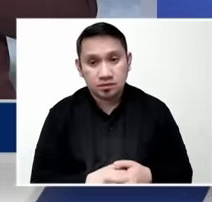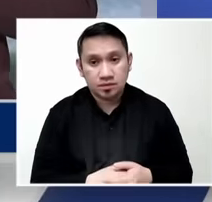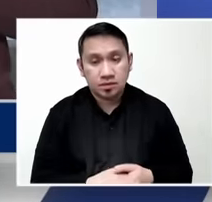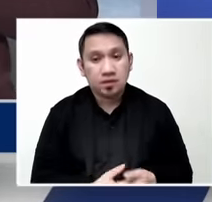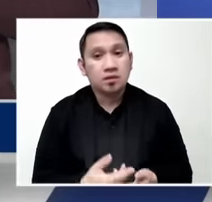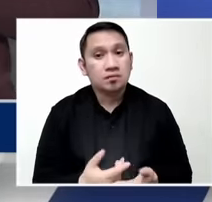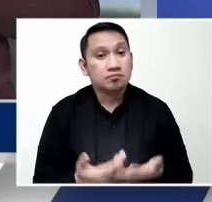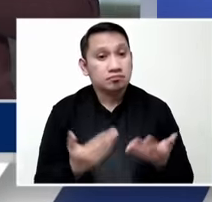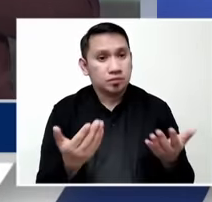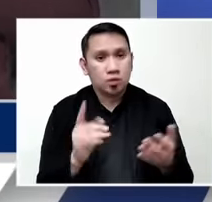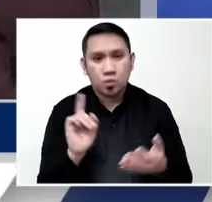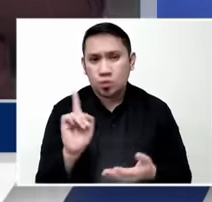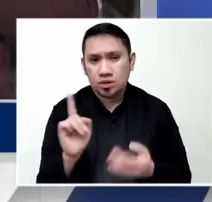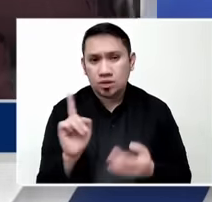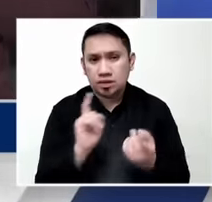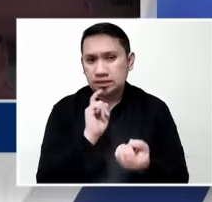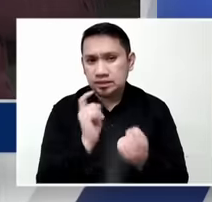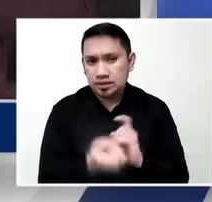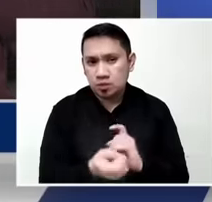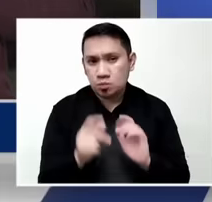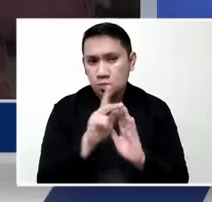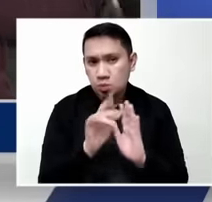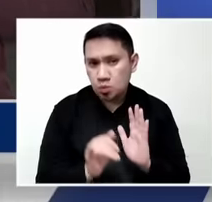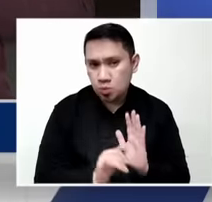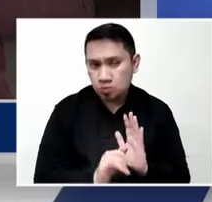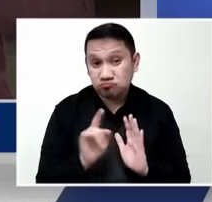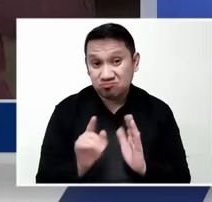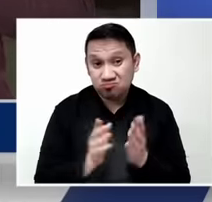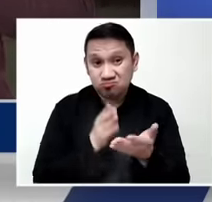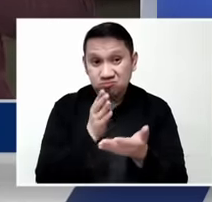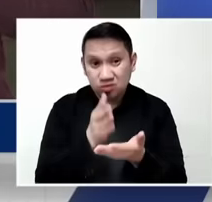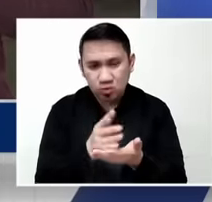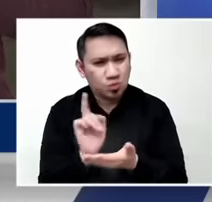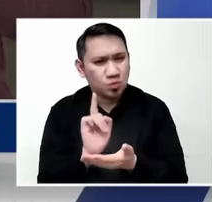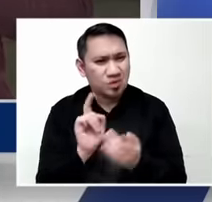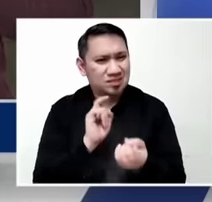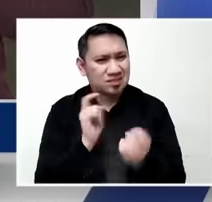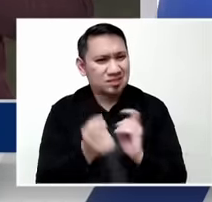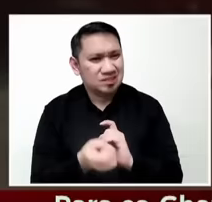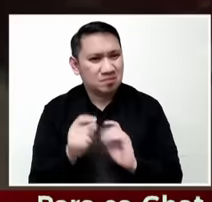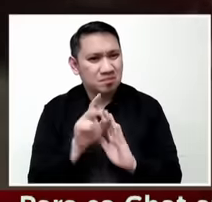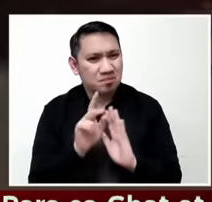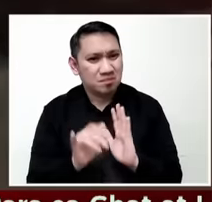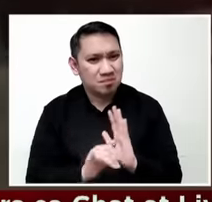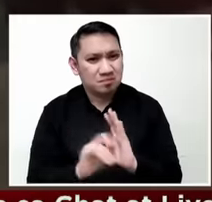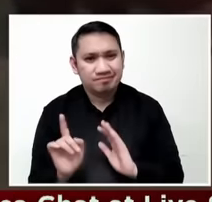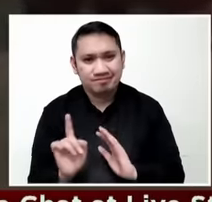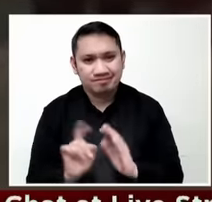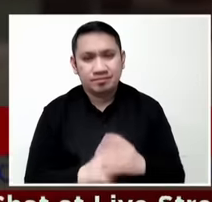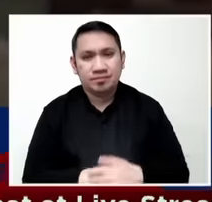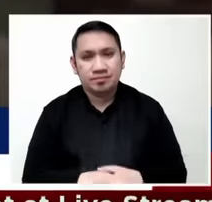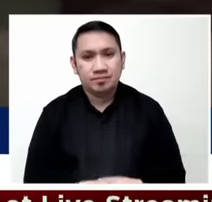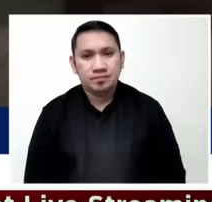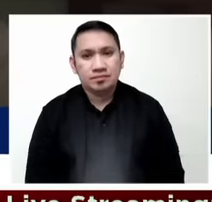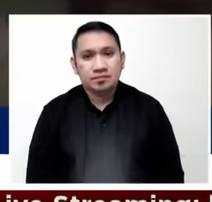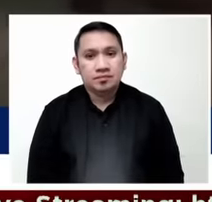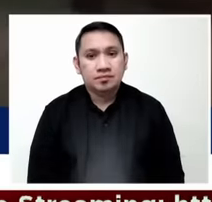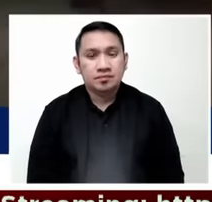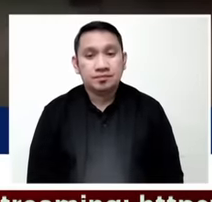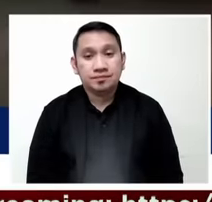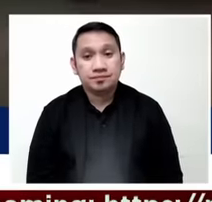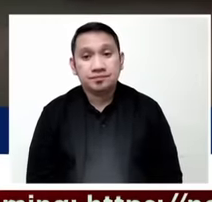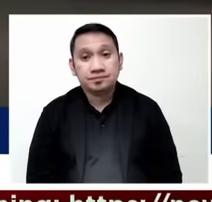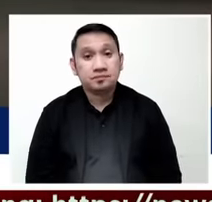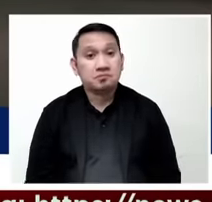mga pagbabago ang aasahan ng mga bibisita dyan sa undas? Bernadette, di gaya ng